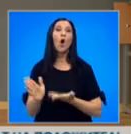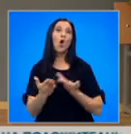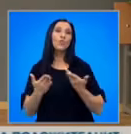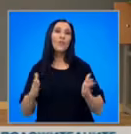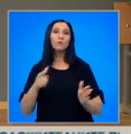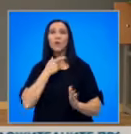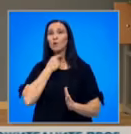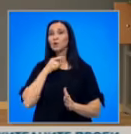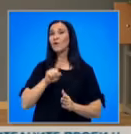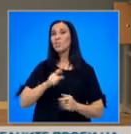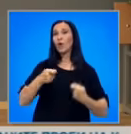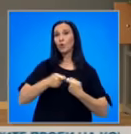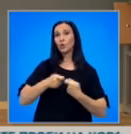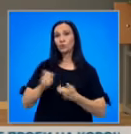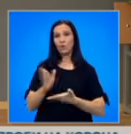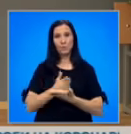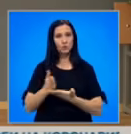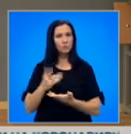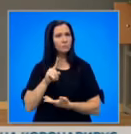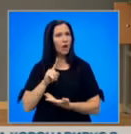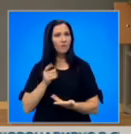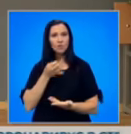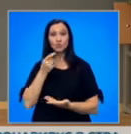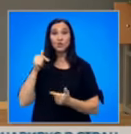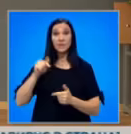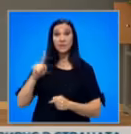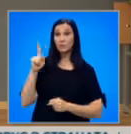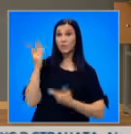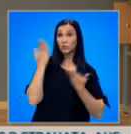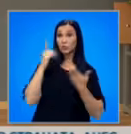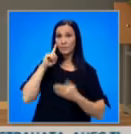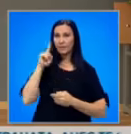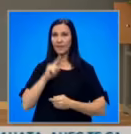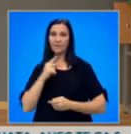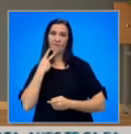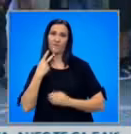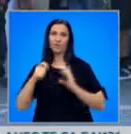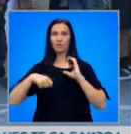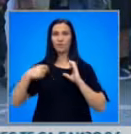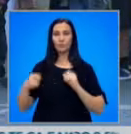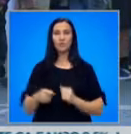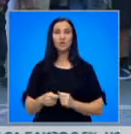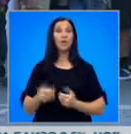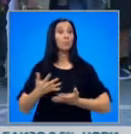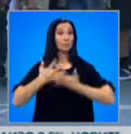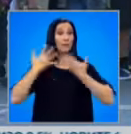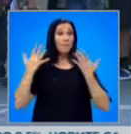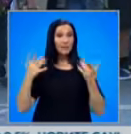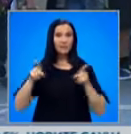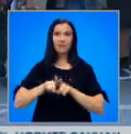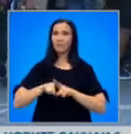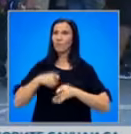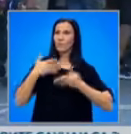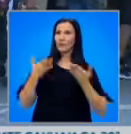не взаимодействаха помежду си. Какво се случи днес на първи учебен ден, вижте още в репортажа. На празник като на